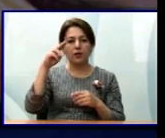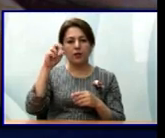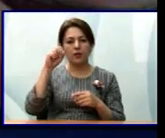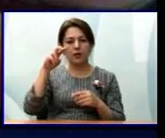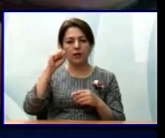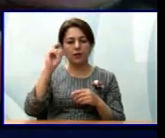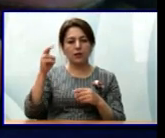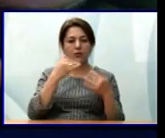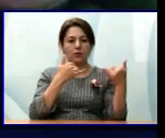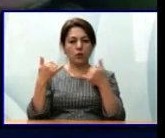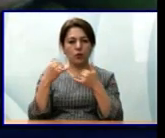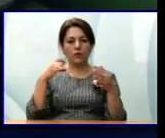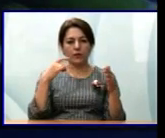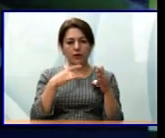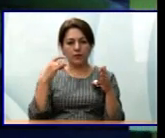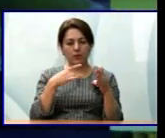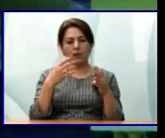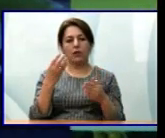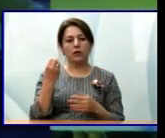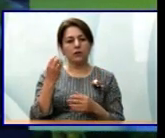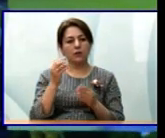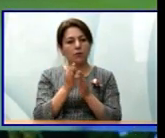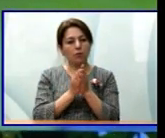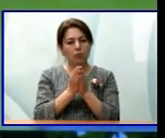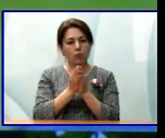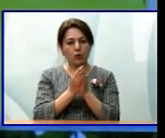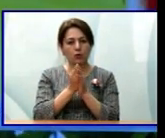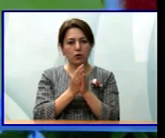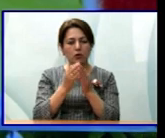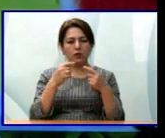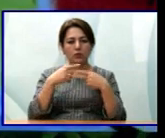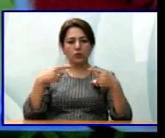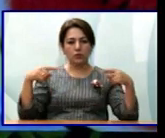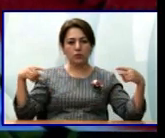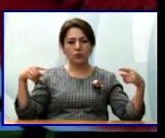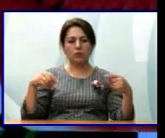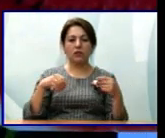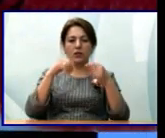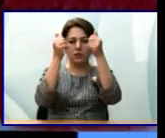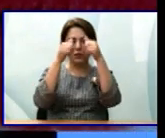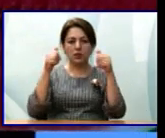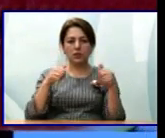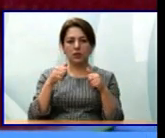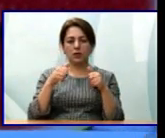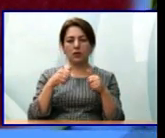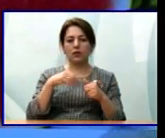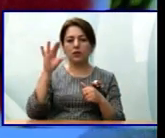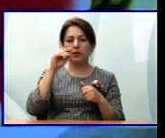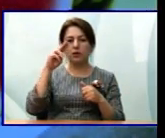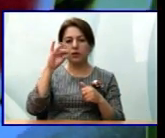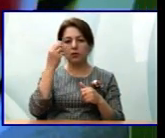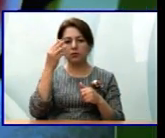qovun, tarvuz hamda bodring, turli tuman shakldagi idish